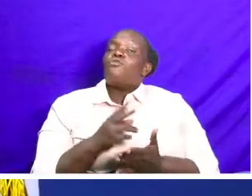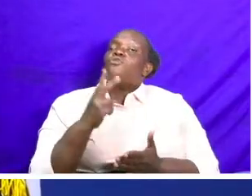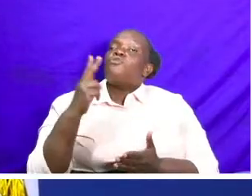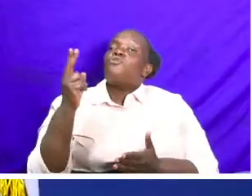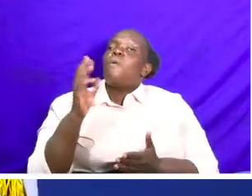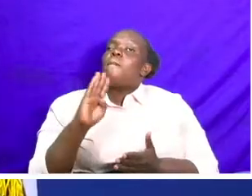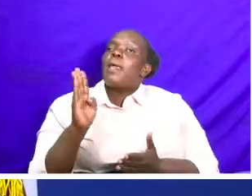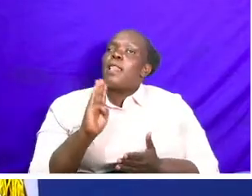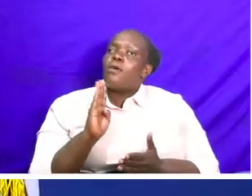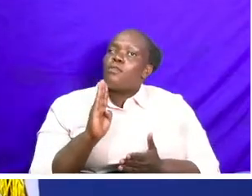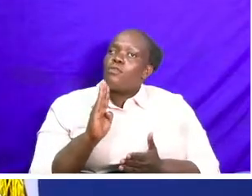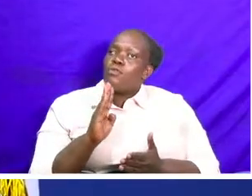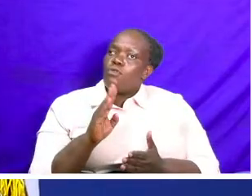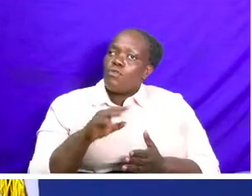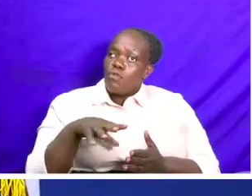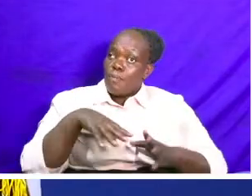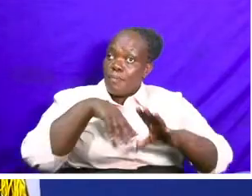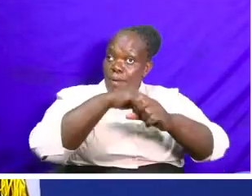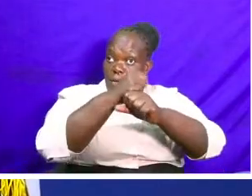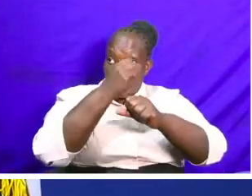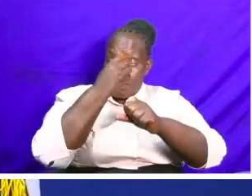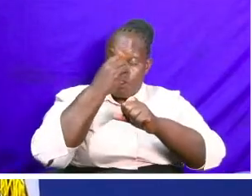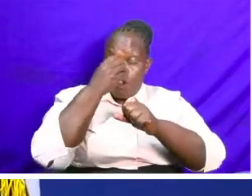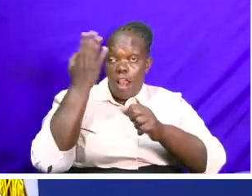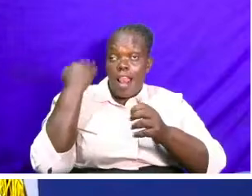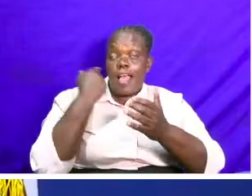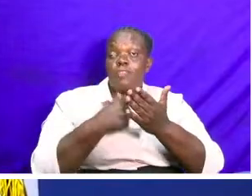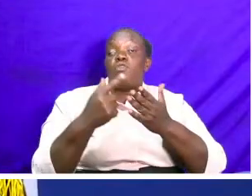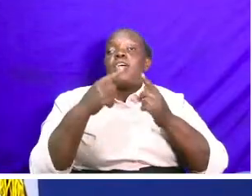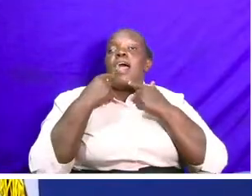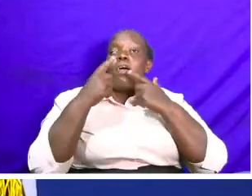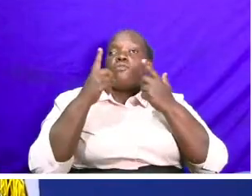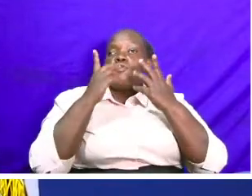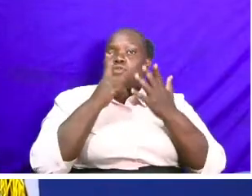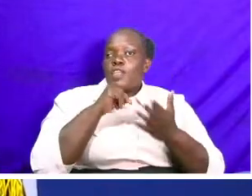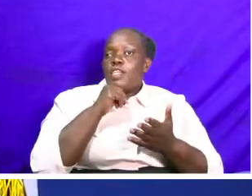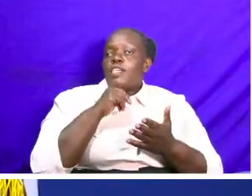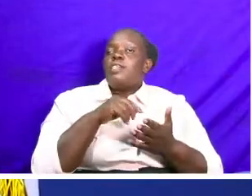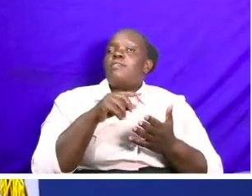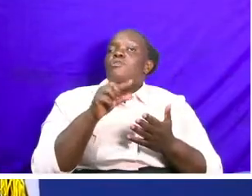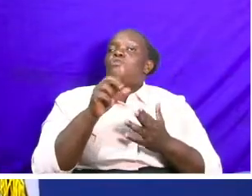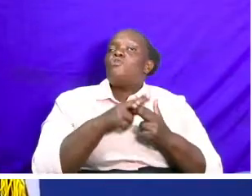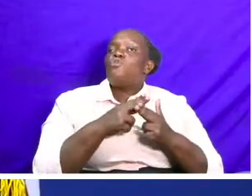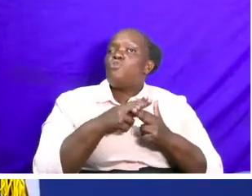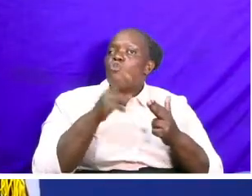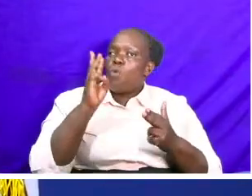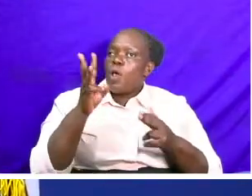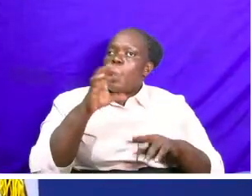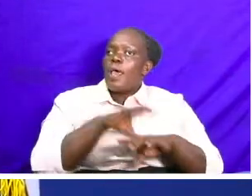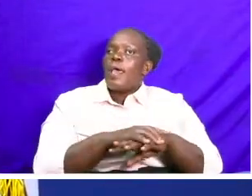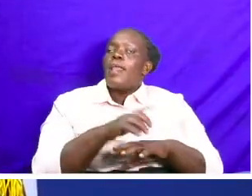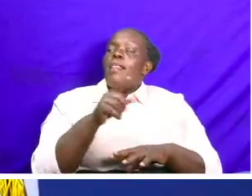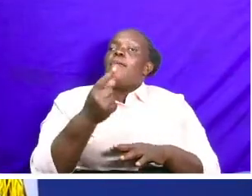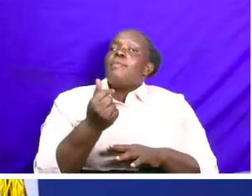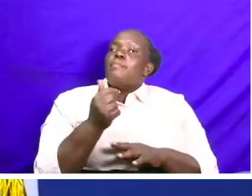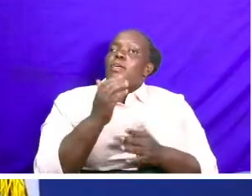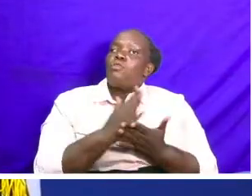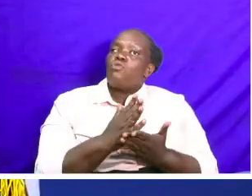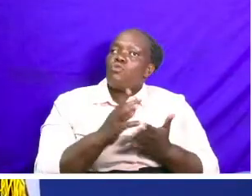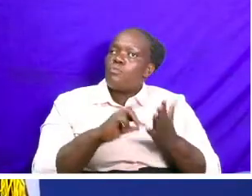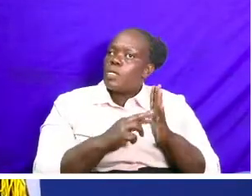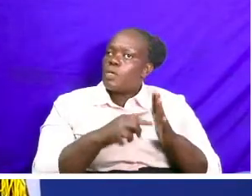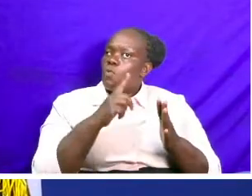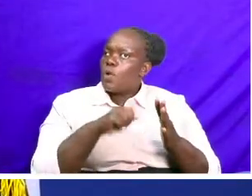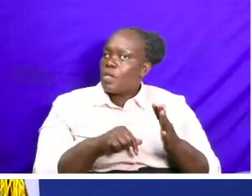2 ambazo Mheshimiwa Rais alitangaza wiki iliyopita, na hivi karibuni wataanza kupokea zile pesa. Hiyo ni kumaanisha